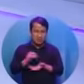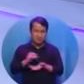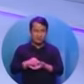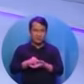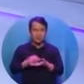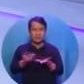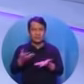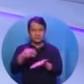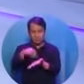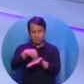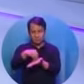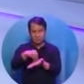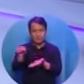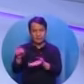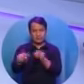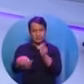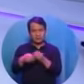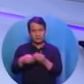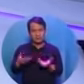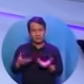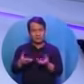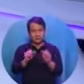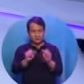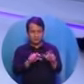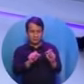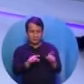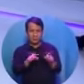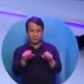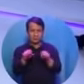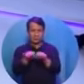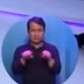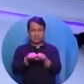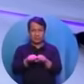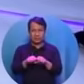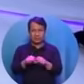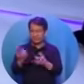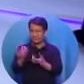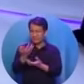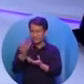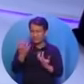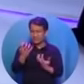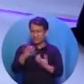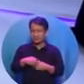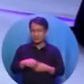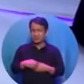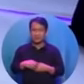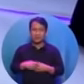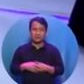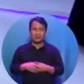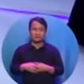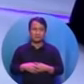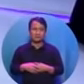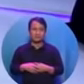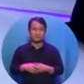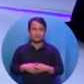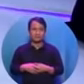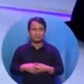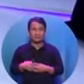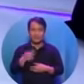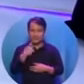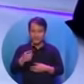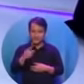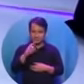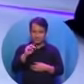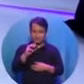nito? Nagtitinda ka ng sapatos. Ano ba tawag sa sapatos naman yan? Combat. Oh. Combat shoes. May utang ka ng